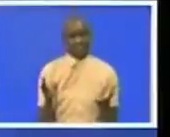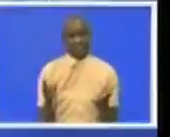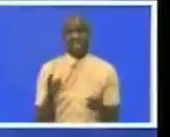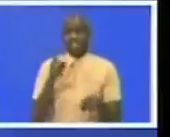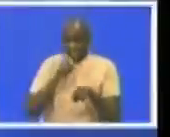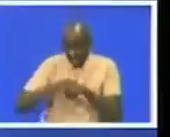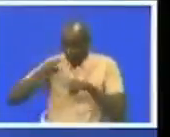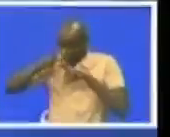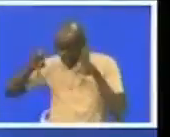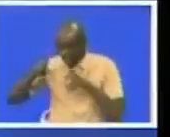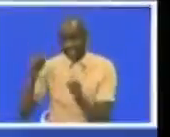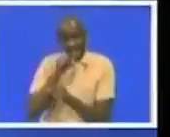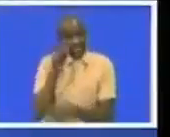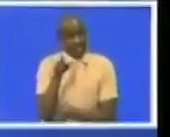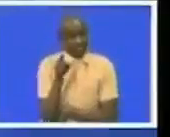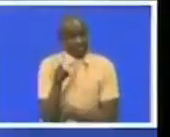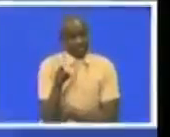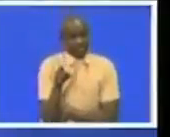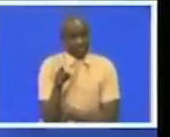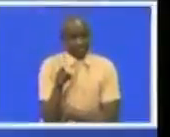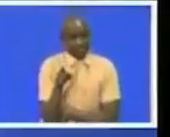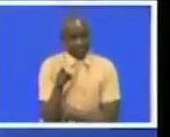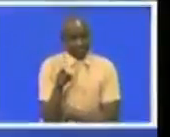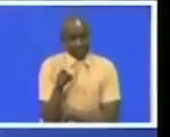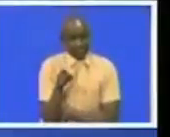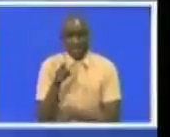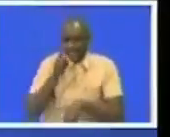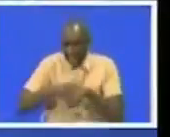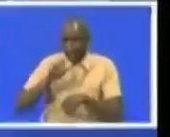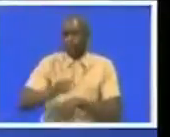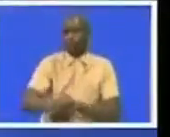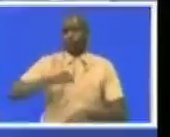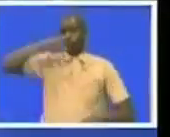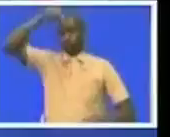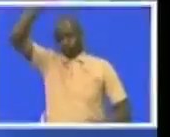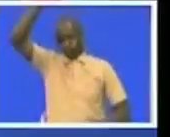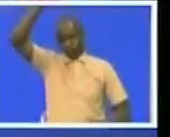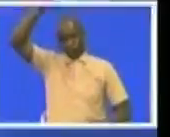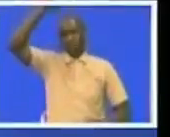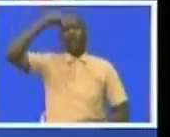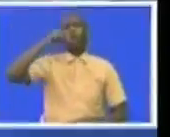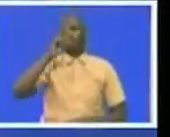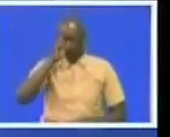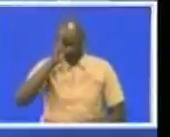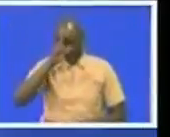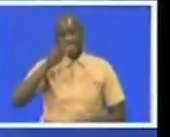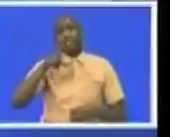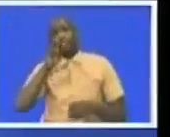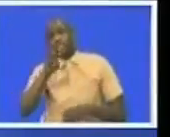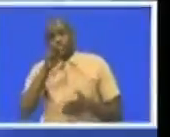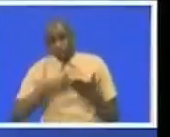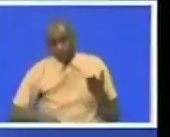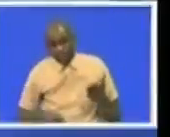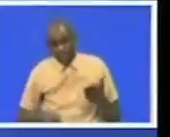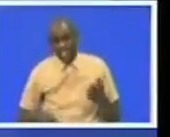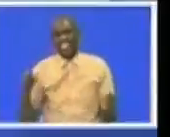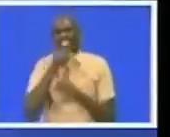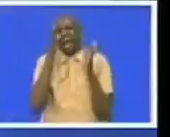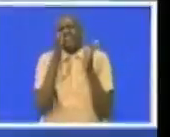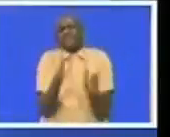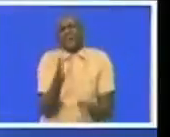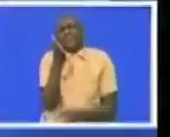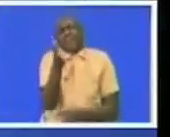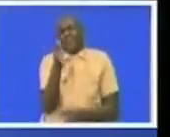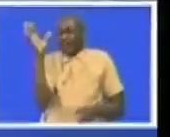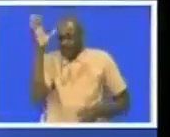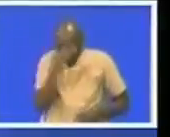the motor vehicle, after opening the boot, the officers were also able to locate the driver who